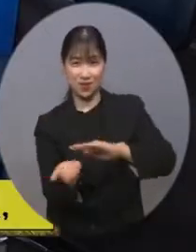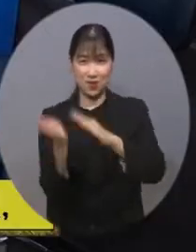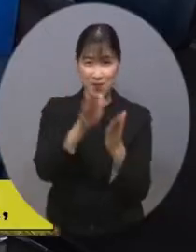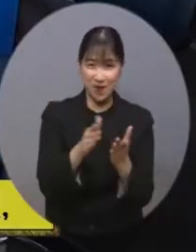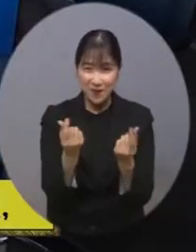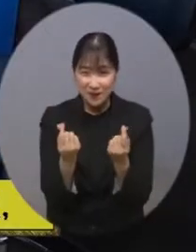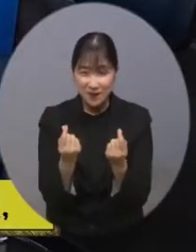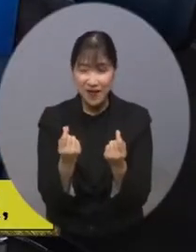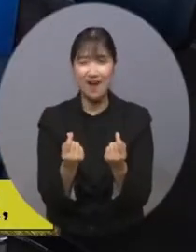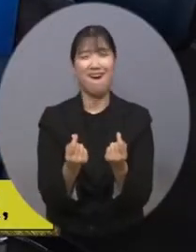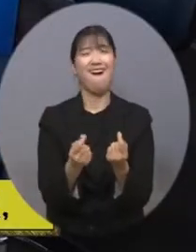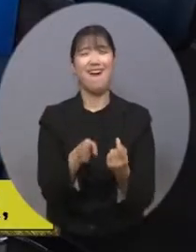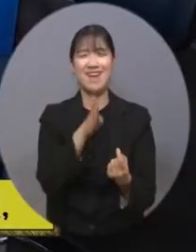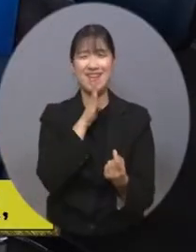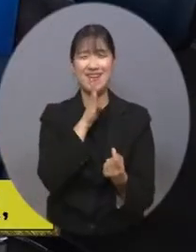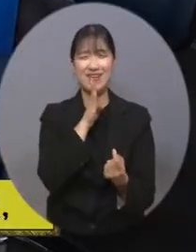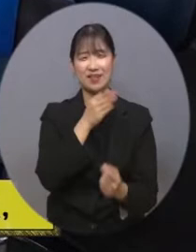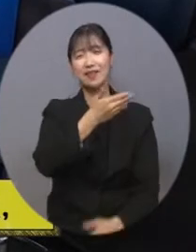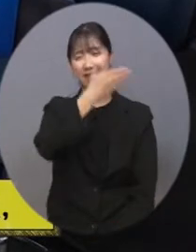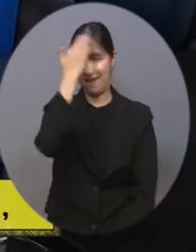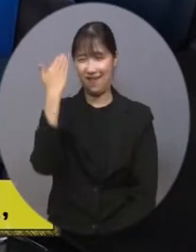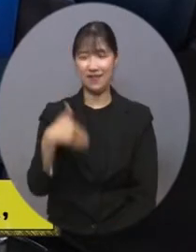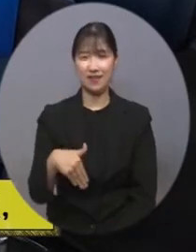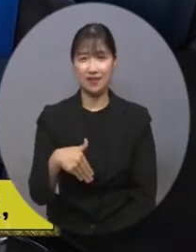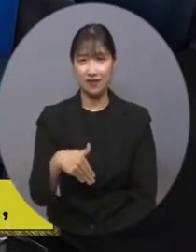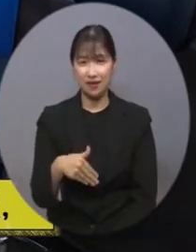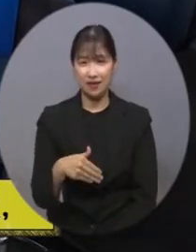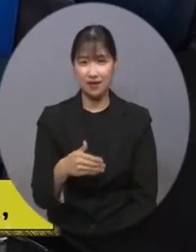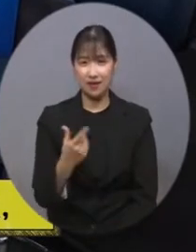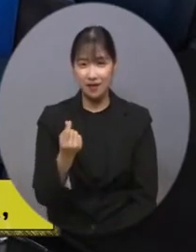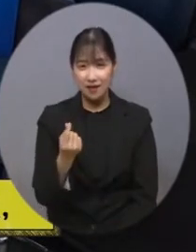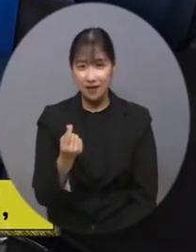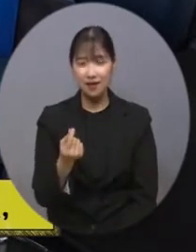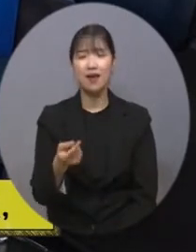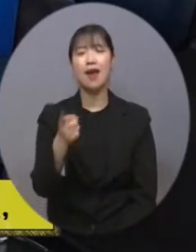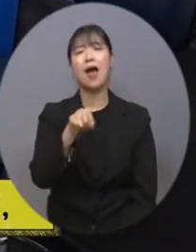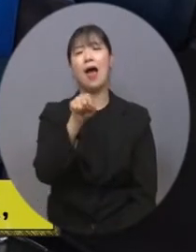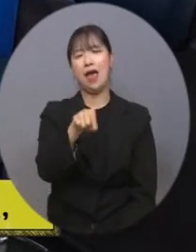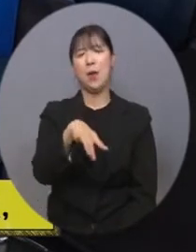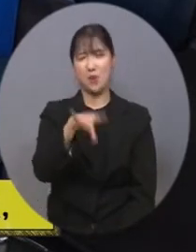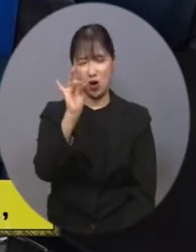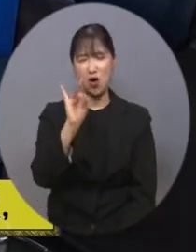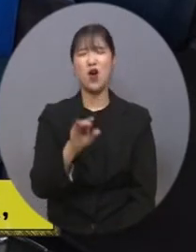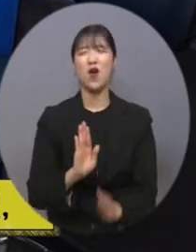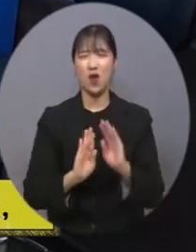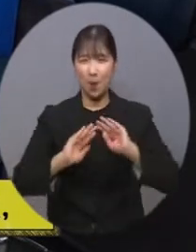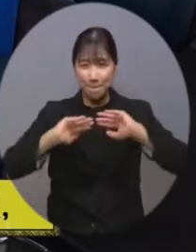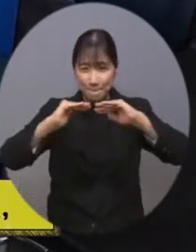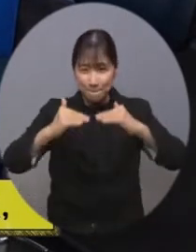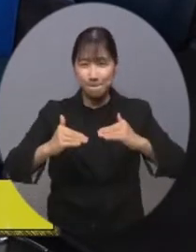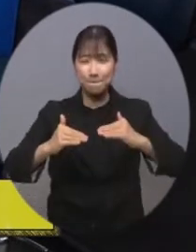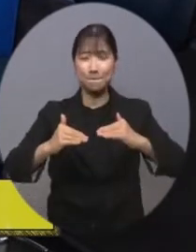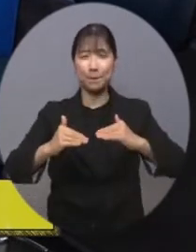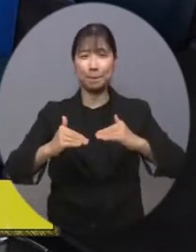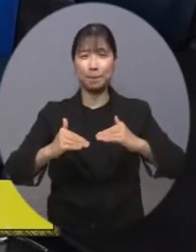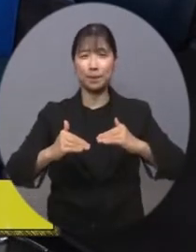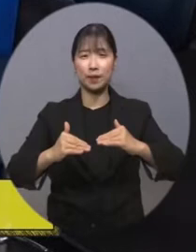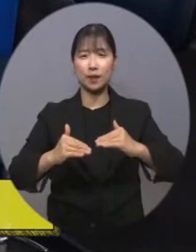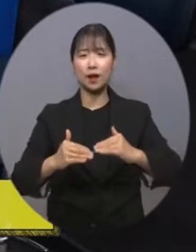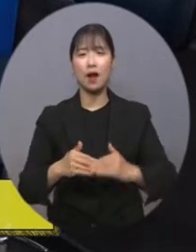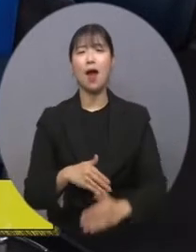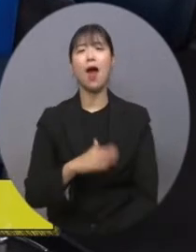네. 아, 다행이네요. 이렇게 하고, 맞죠? 아, 여기를 먼저 접고, 그러면,